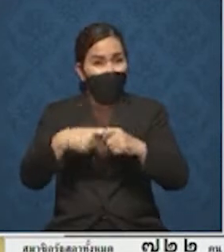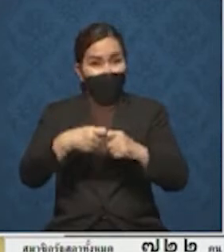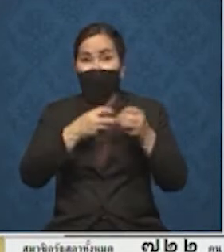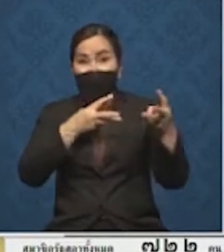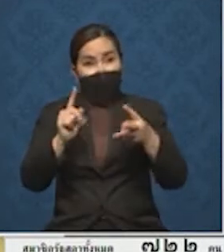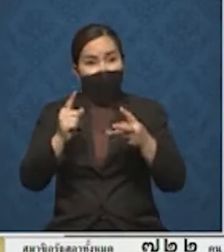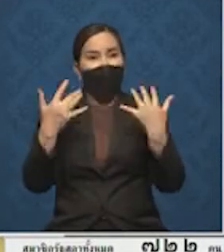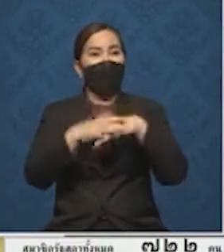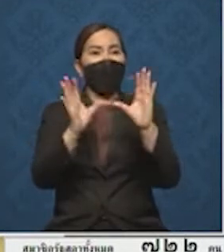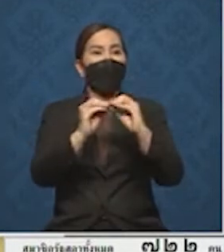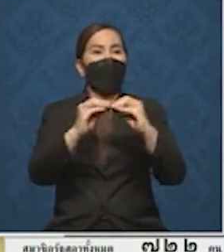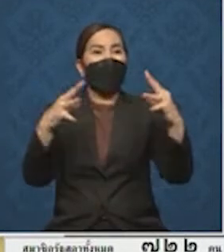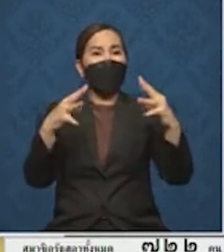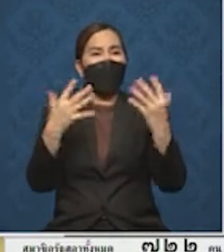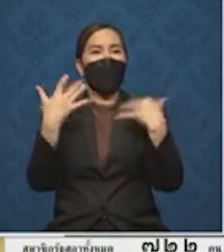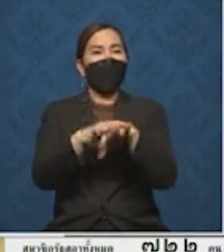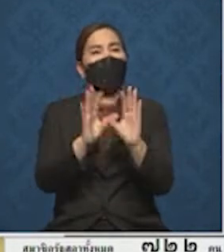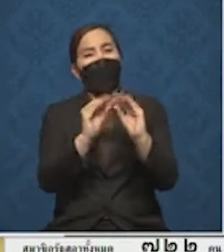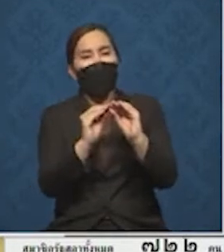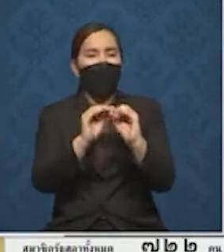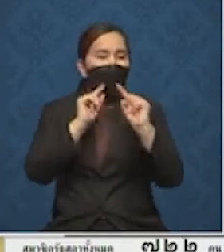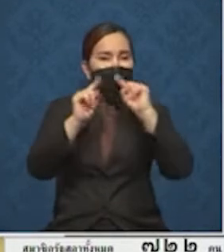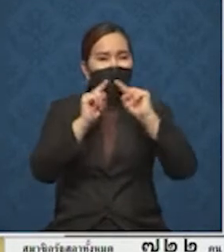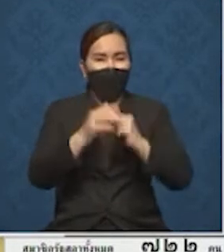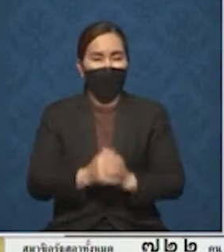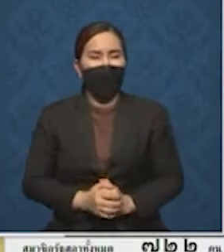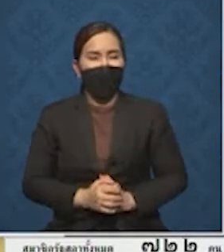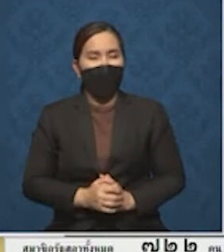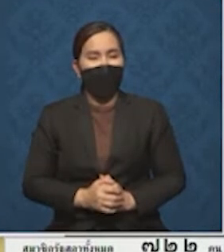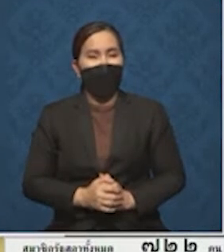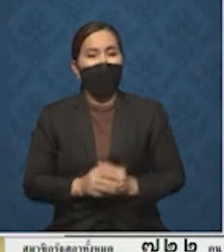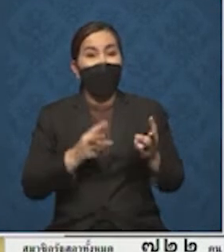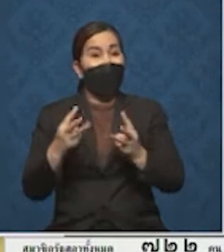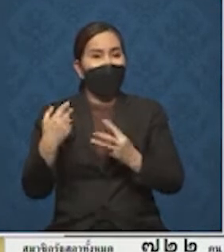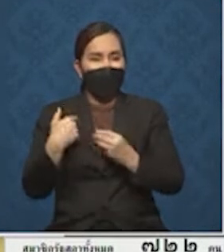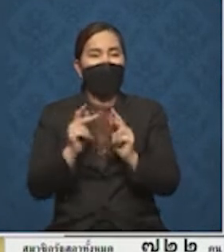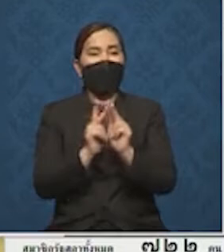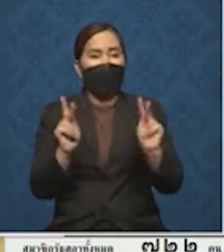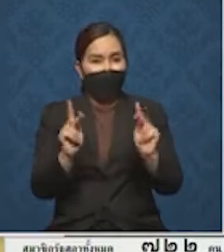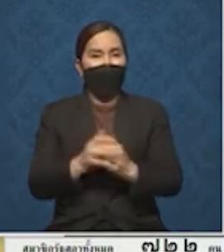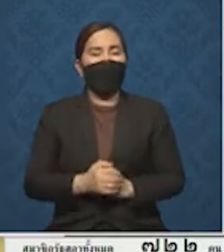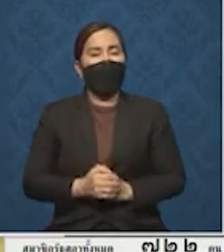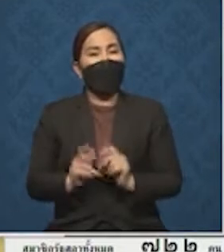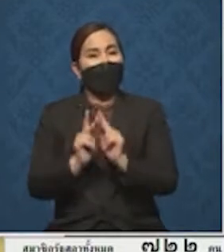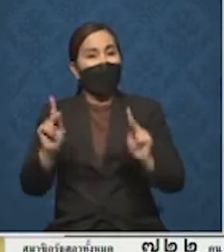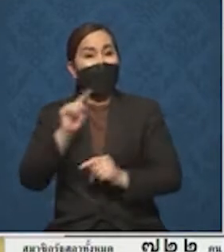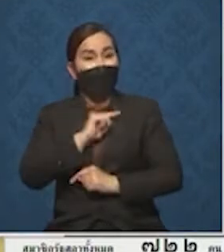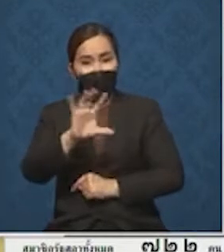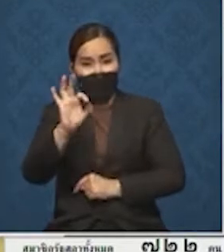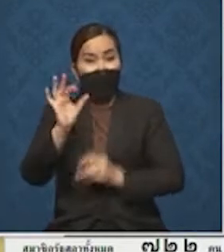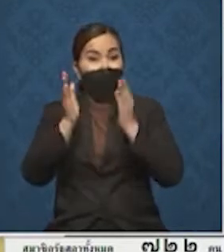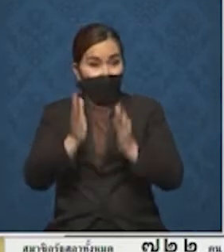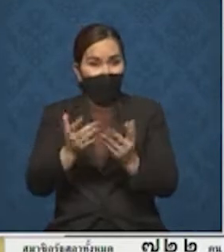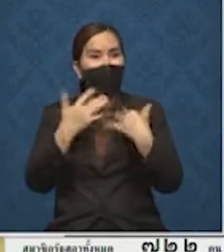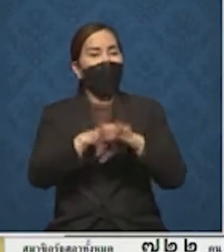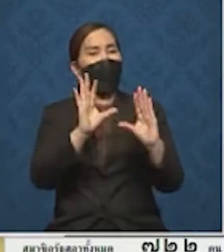ใหญ่ของพักก็โดยมีคณะกรรมการบริหารมีคณะกรรการสัญหาแล้วเอา